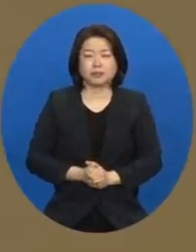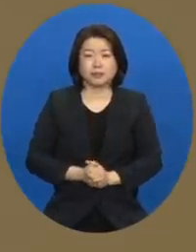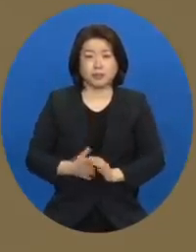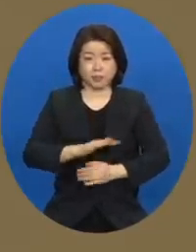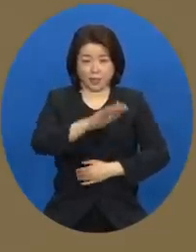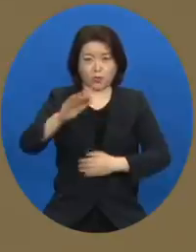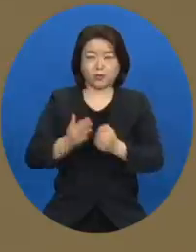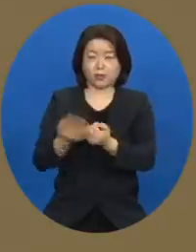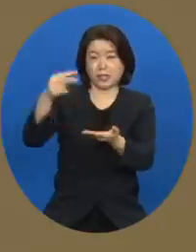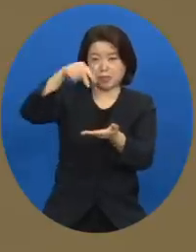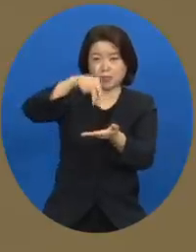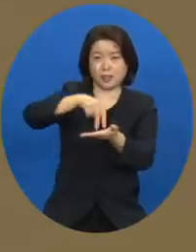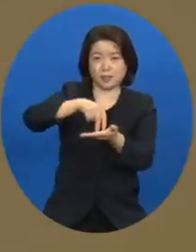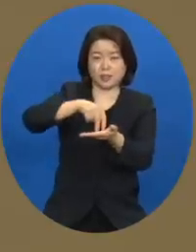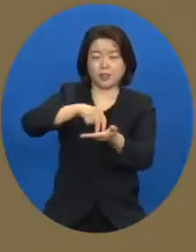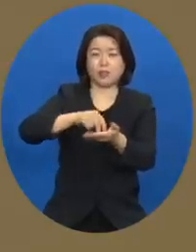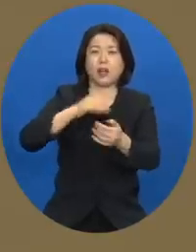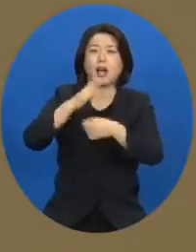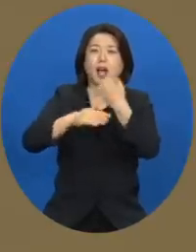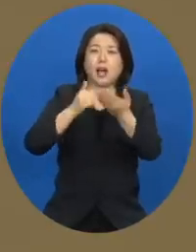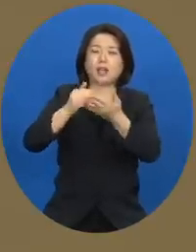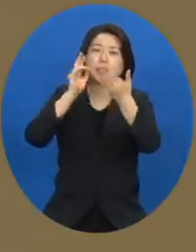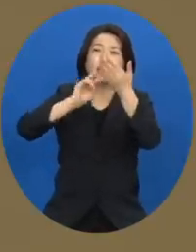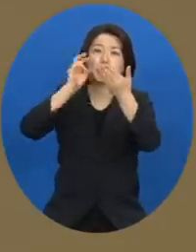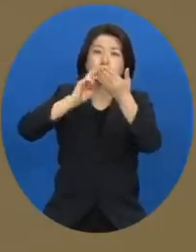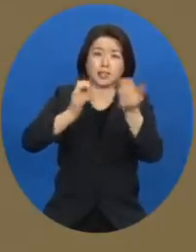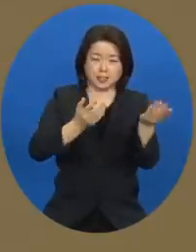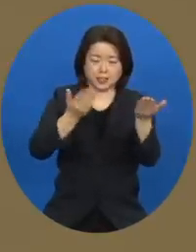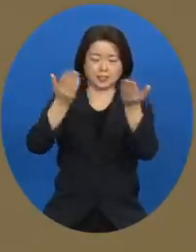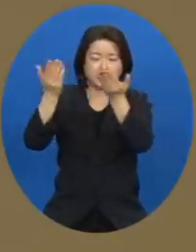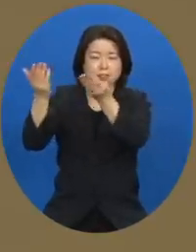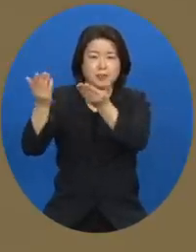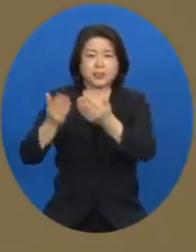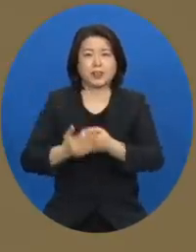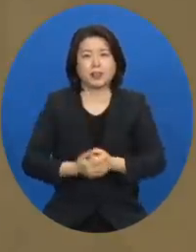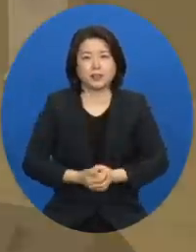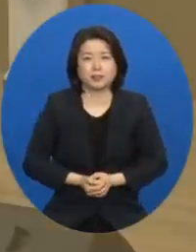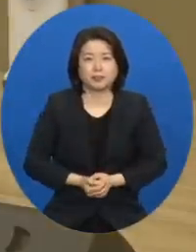우리 일어나셔서 하나님께 찬양을 드리겠습니다.